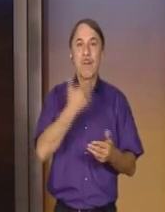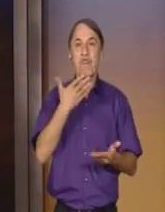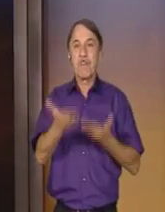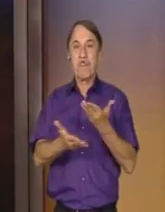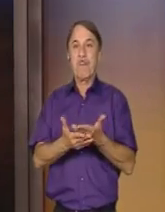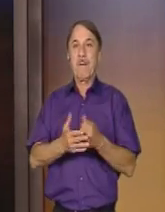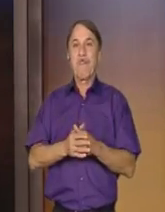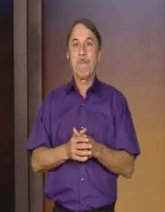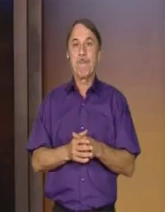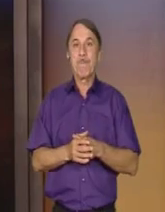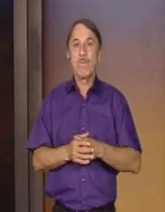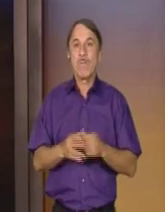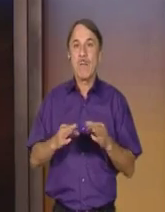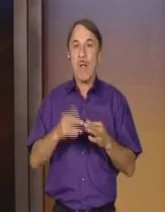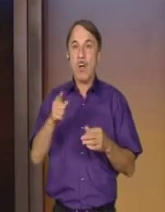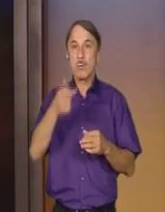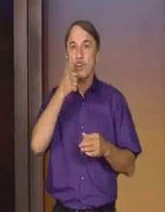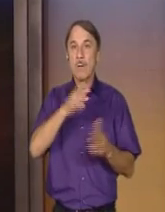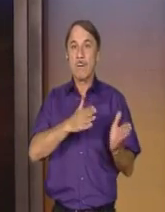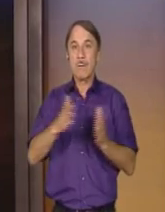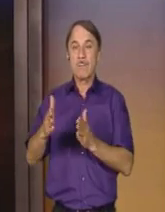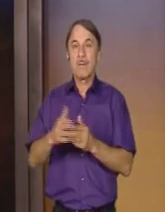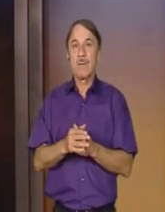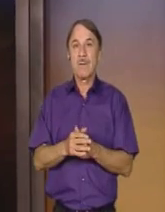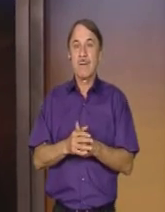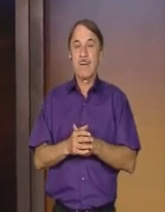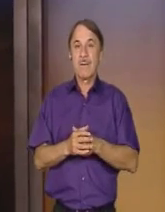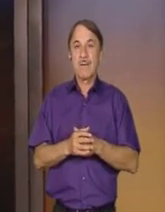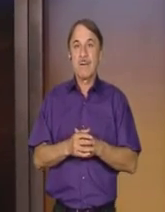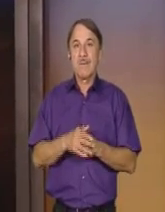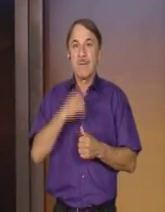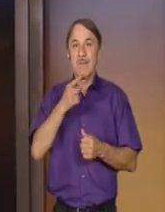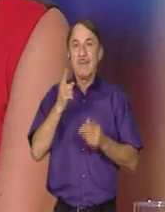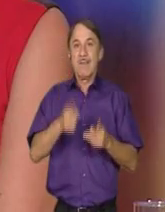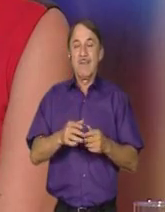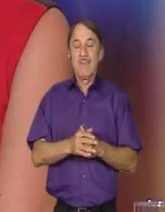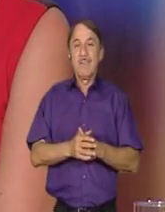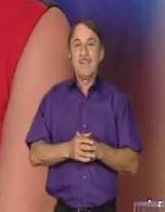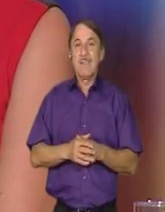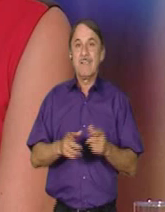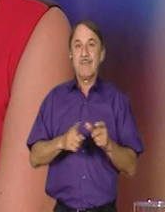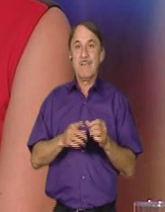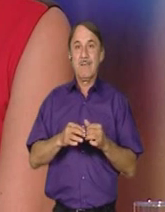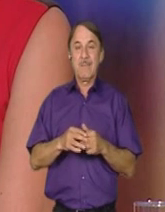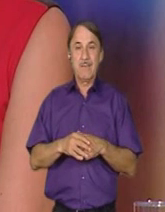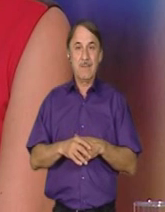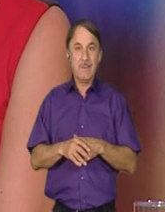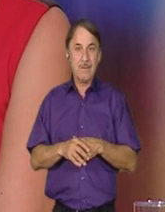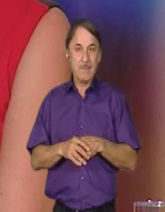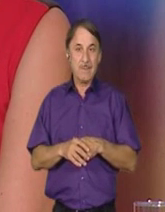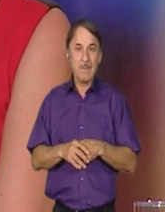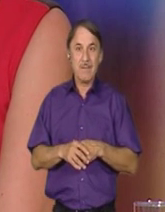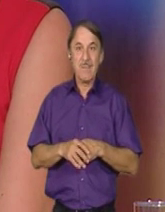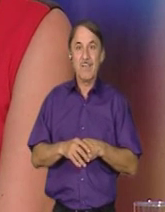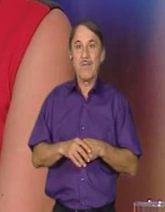Radi u Novom Žedniku, kao nastavnik, da. Srpskog i hrvatskog jezika. Da, dva jezika su. Dva jezika su, da, vrlo različita.